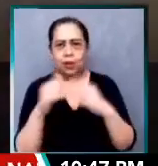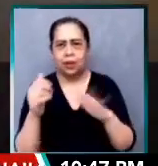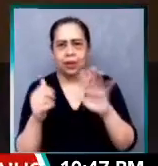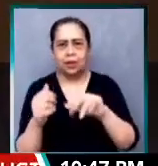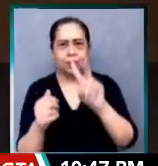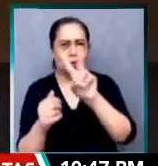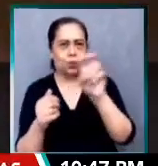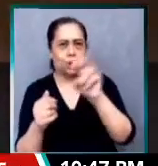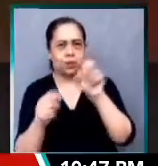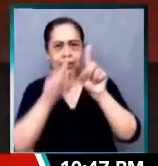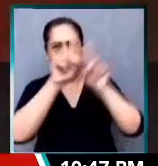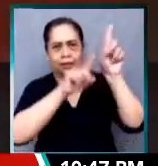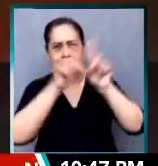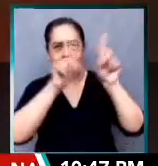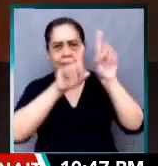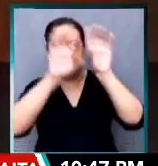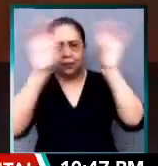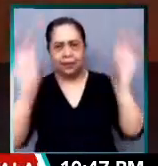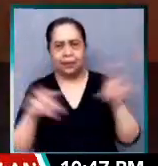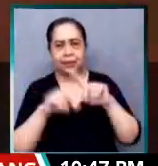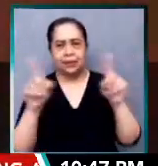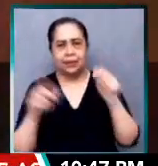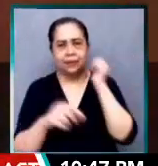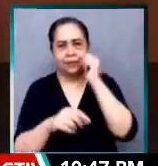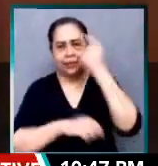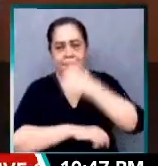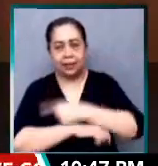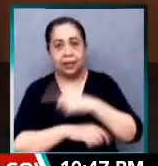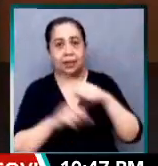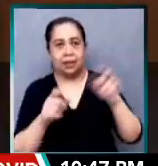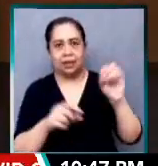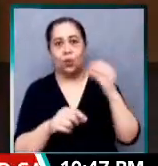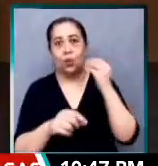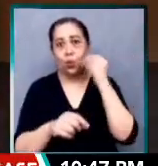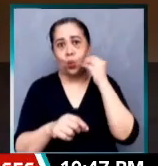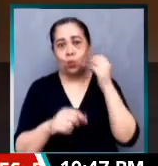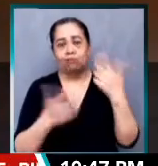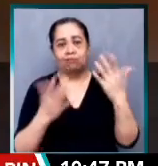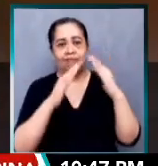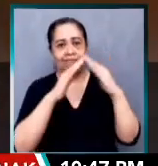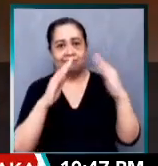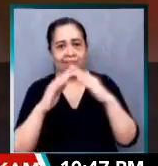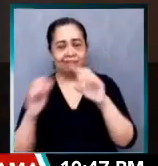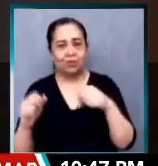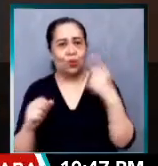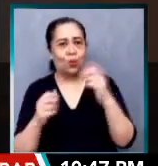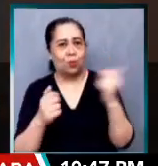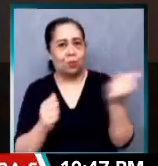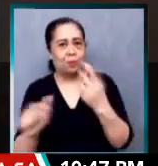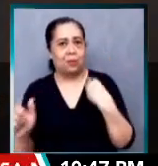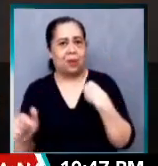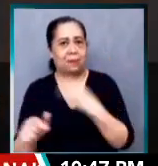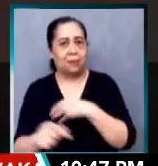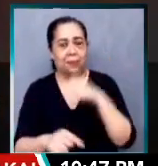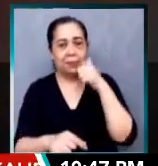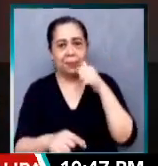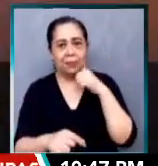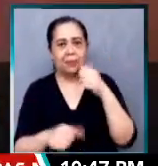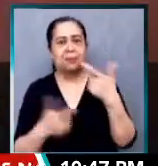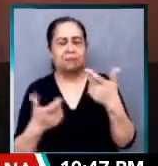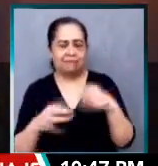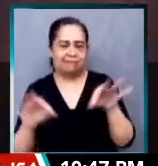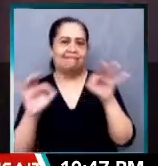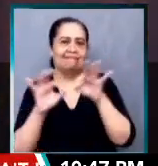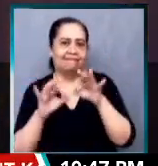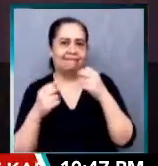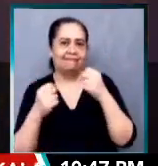kada araw. At dahil mga may bahay halos lahat ng mga miyembro ng grupo, malaking bagay na nakakapag-abot